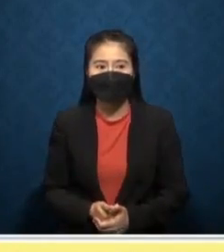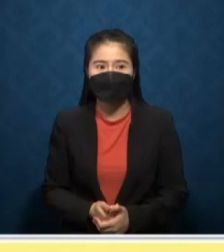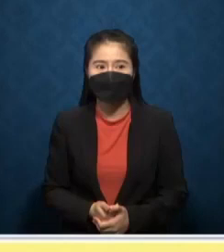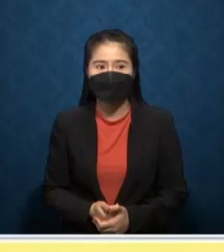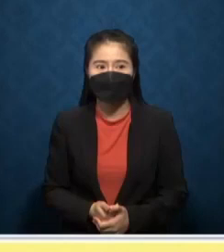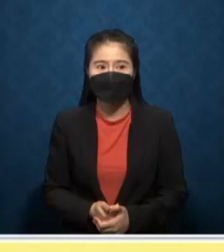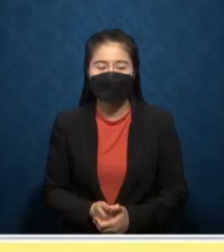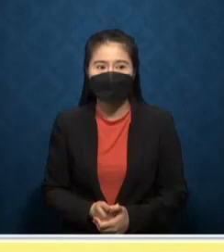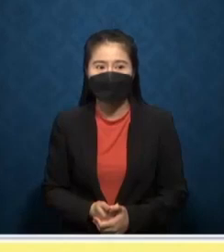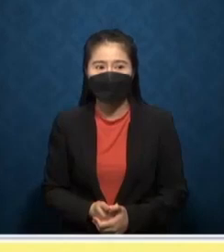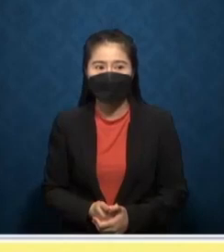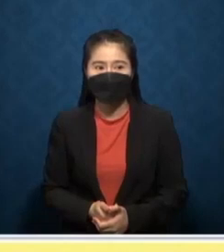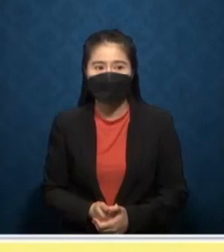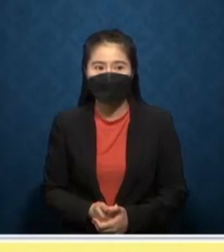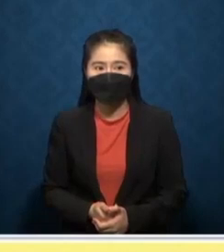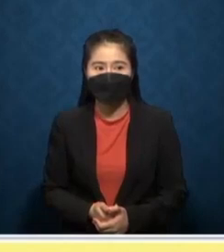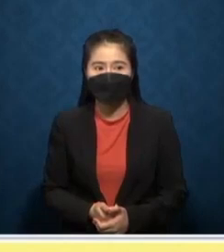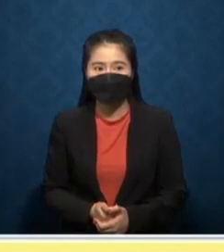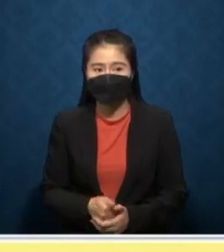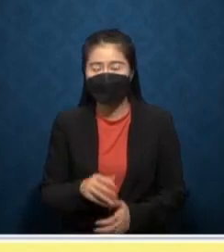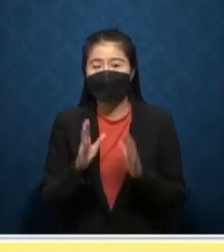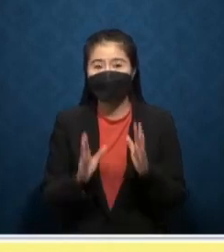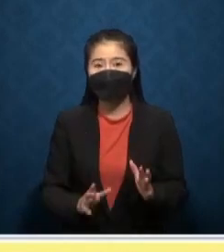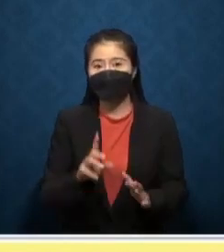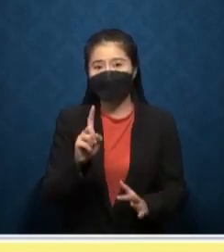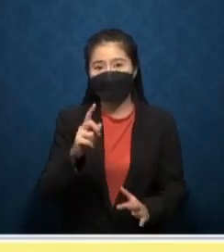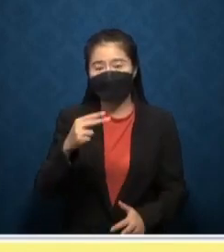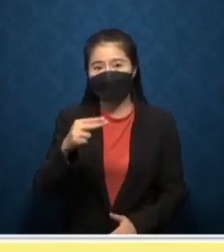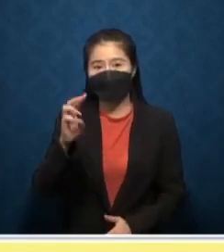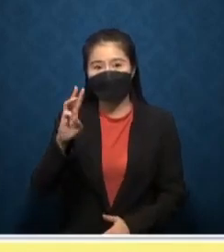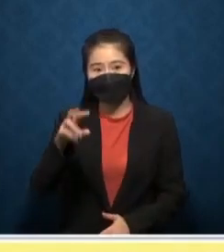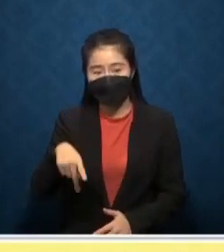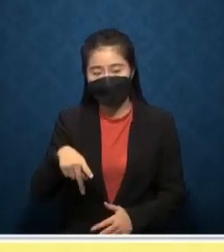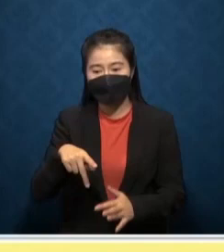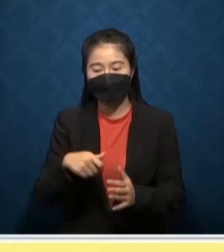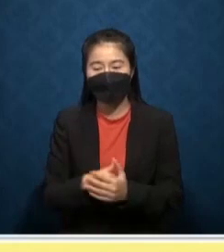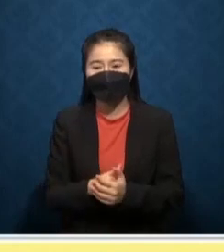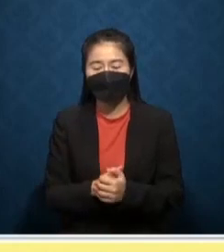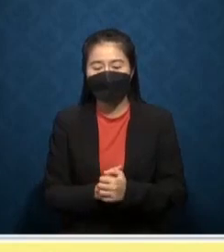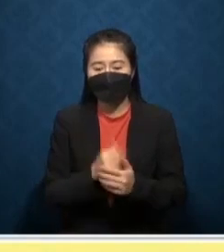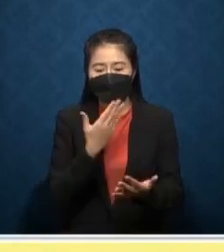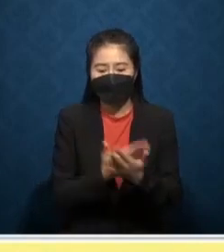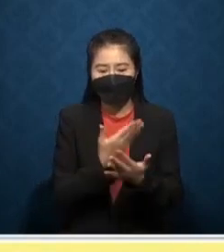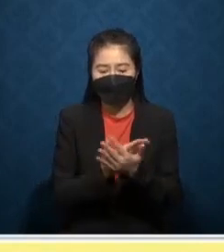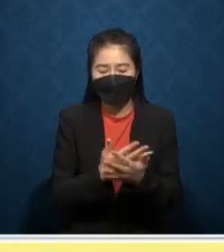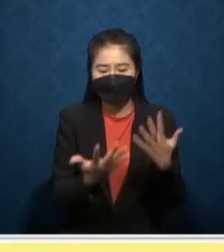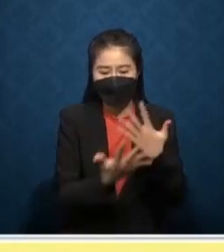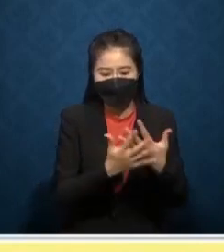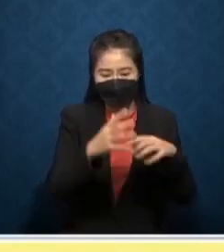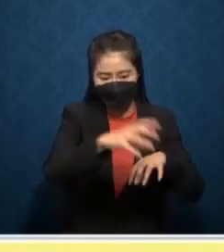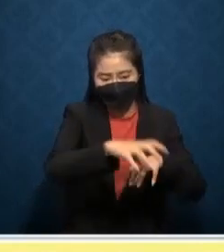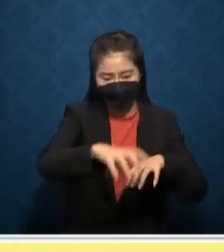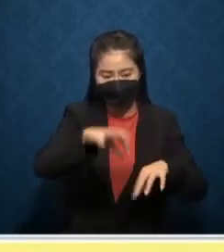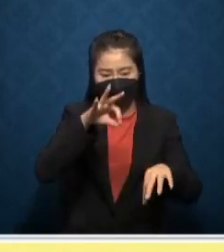600 คนประหัดเงินค่าสร้างเรือนจำ 5 แห่งแห่งและ 1,